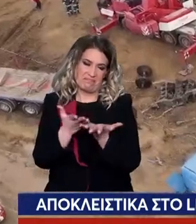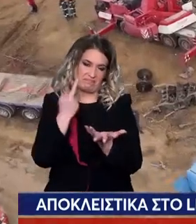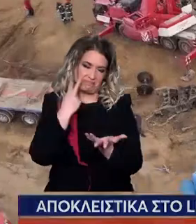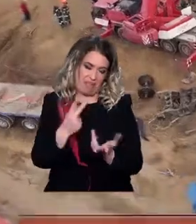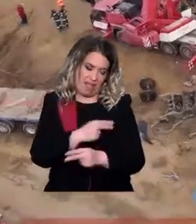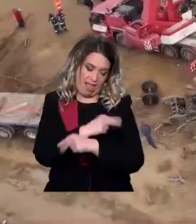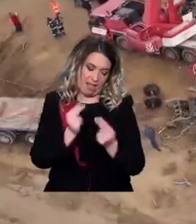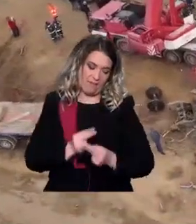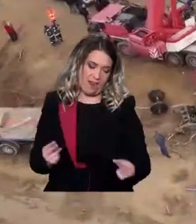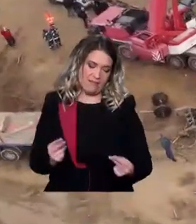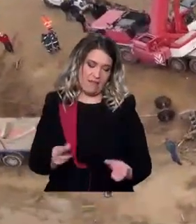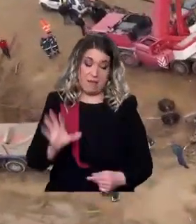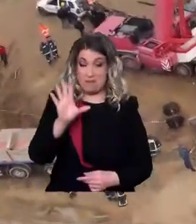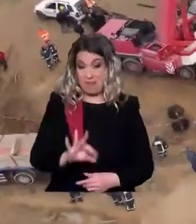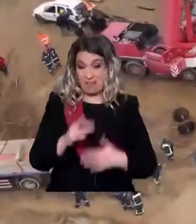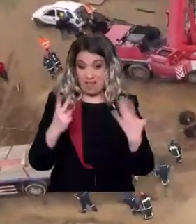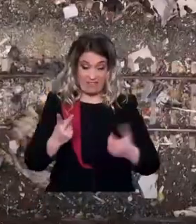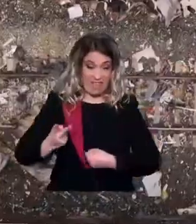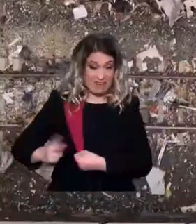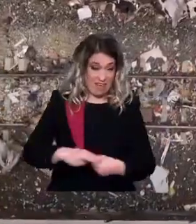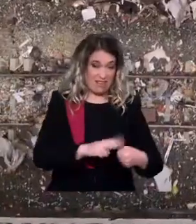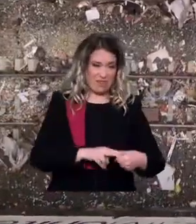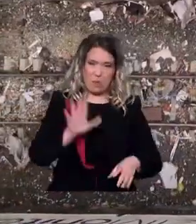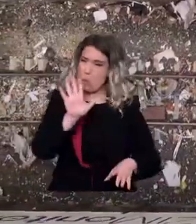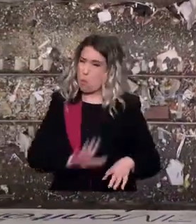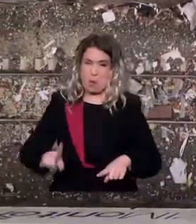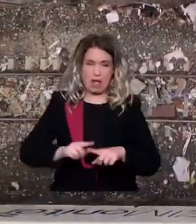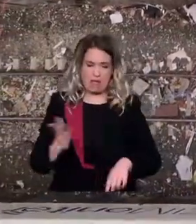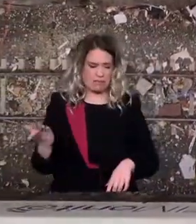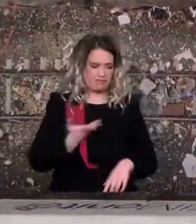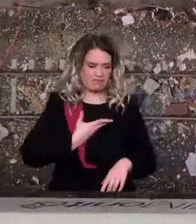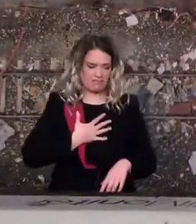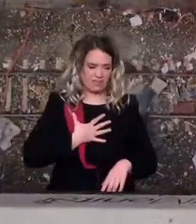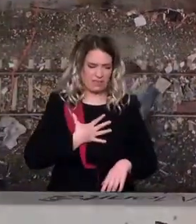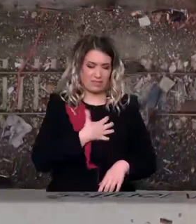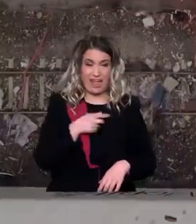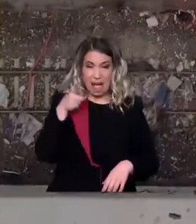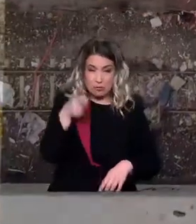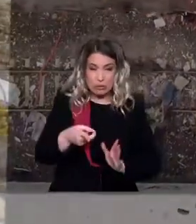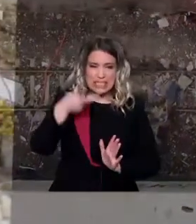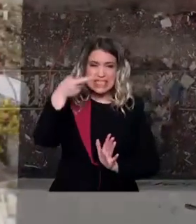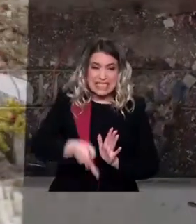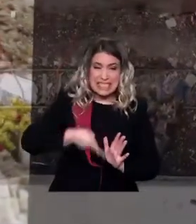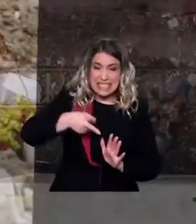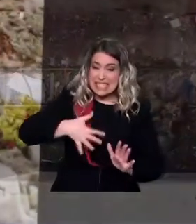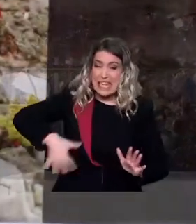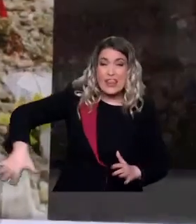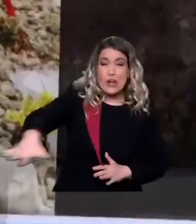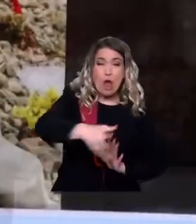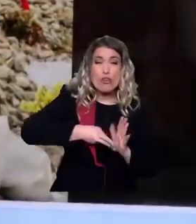57 νεκρή και μια χώρα βαθιά πληγωμένη από τις παθογένειες χρόνων που έφεραν το σιδηροδρομικό δυστύχημα